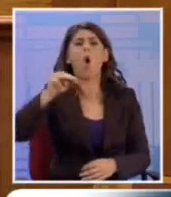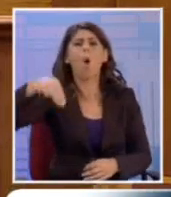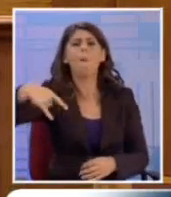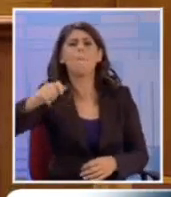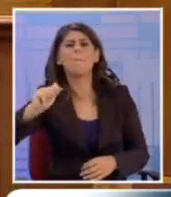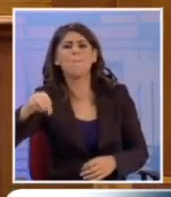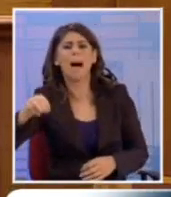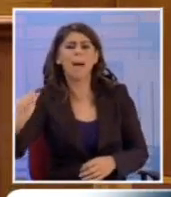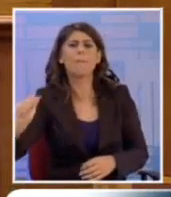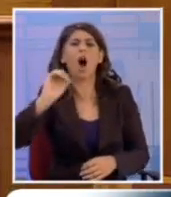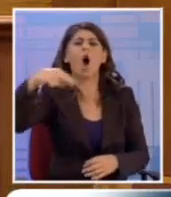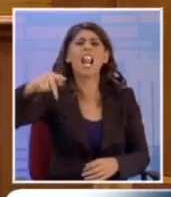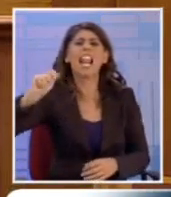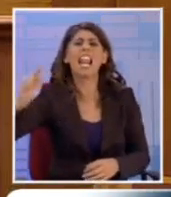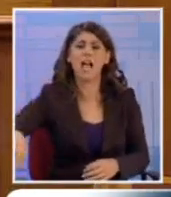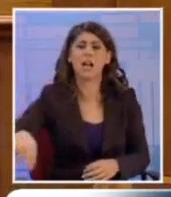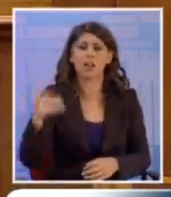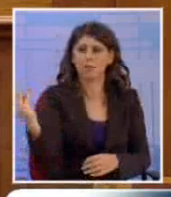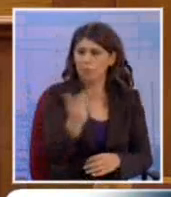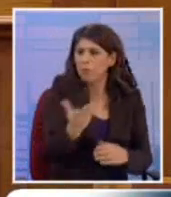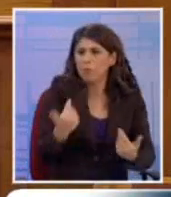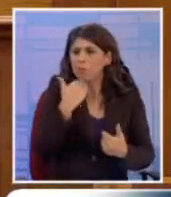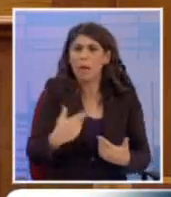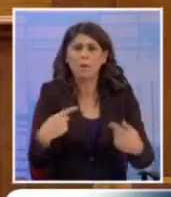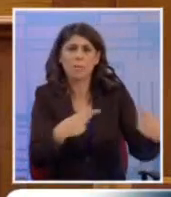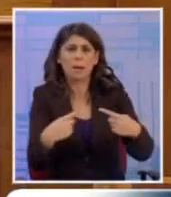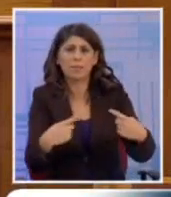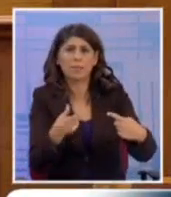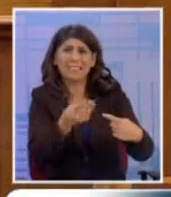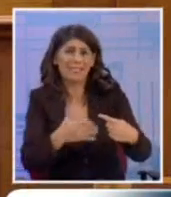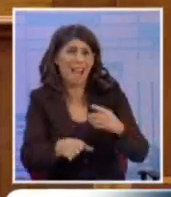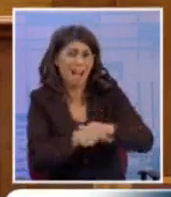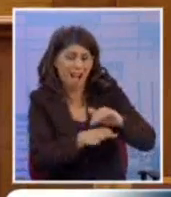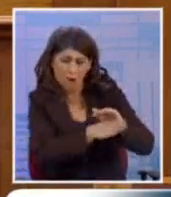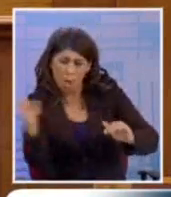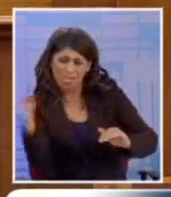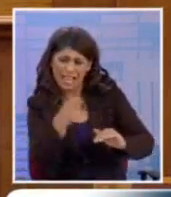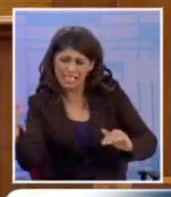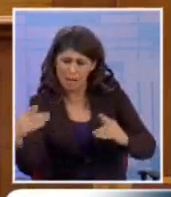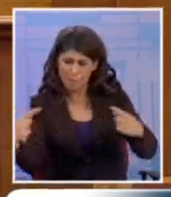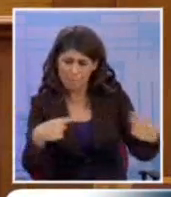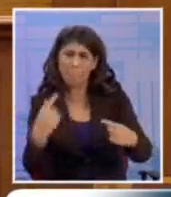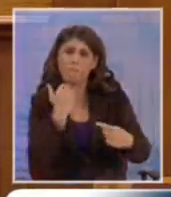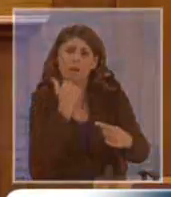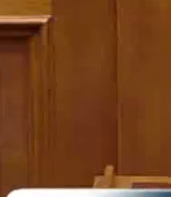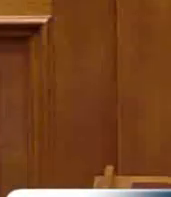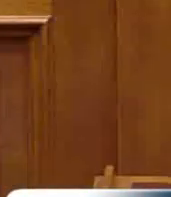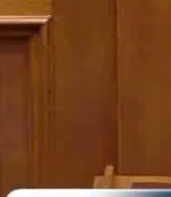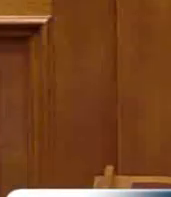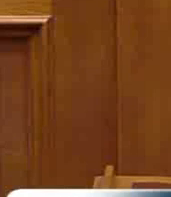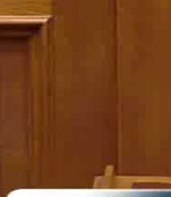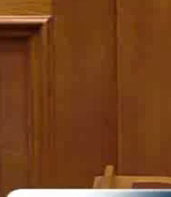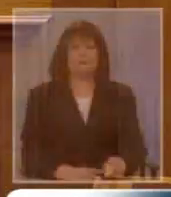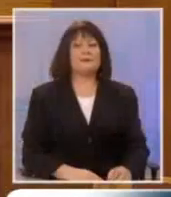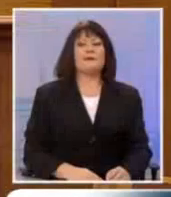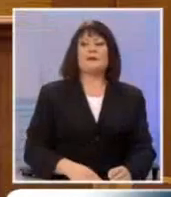δεν μπορούν να τα βάλουν να κάνουν μάχη με την ακροδεξιά, ακόμα και όταν χρειάζεται. Άνθρωποι που δεν